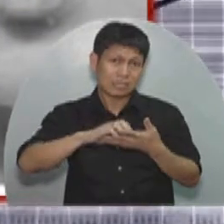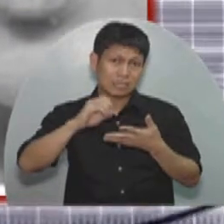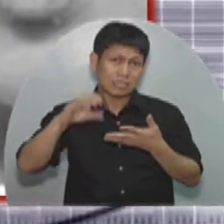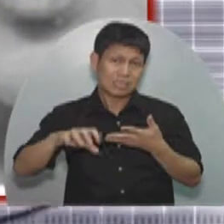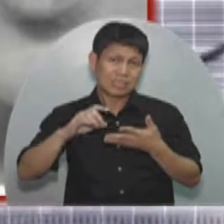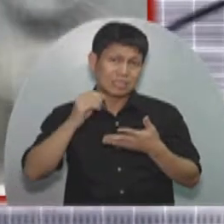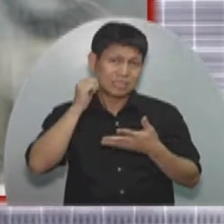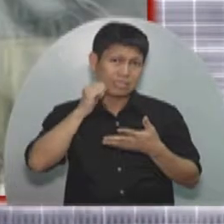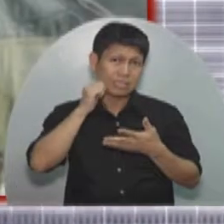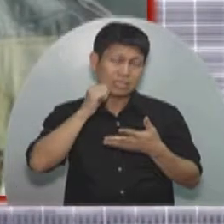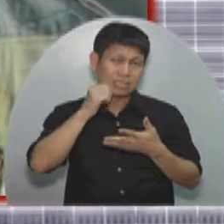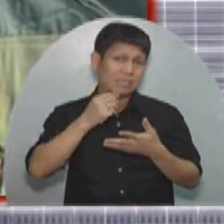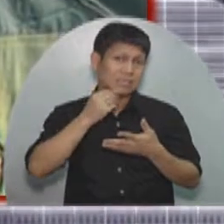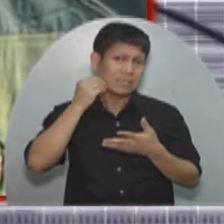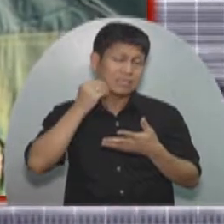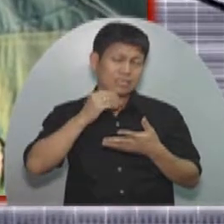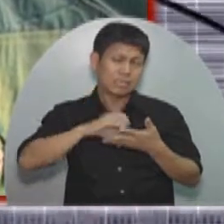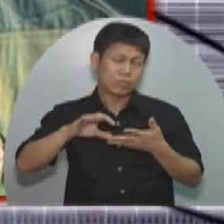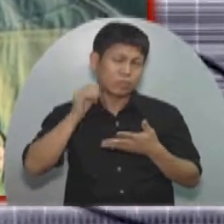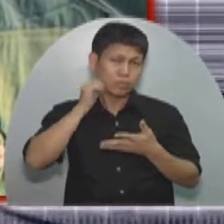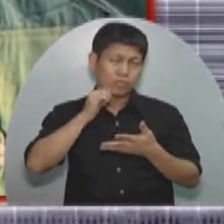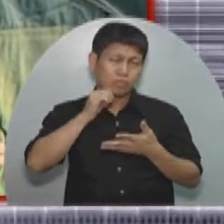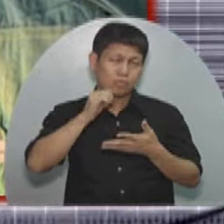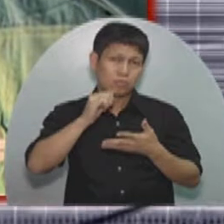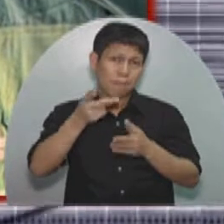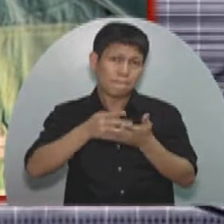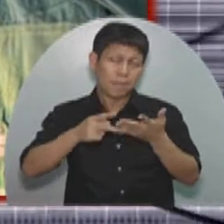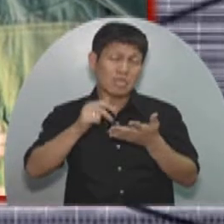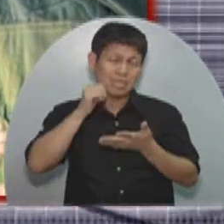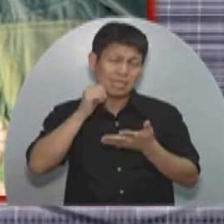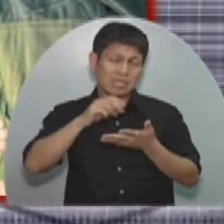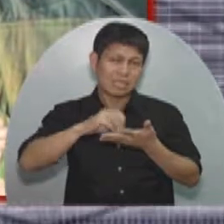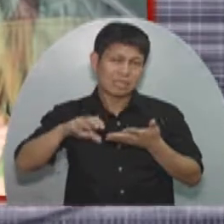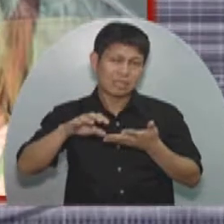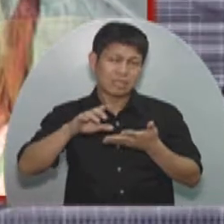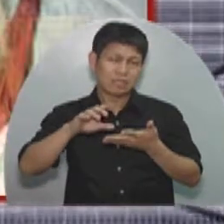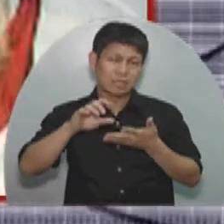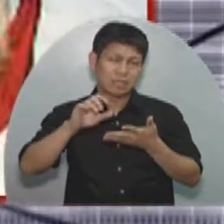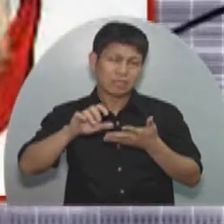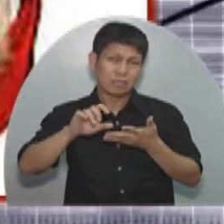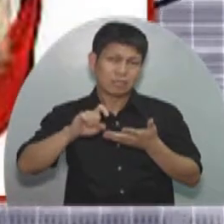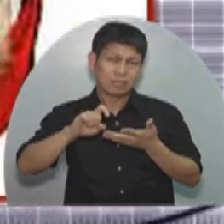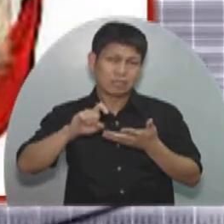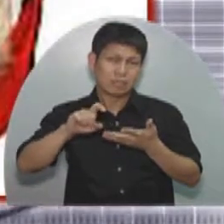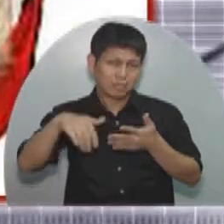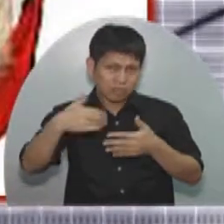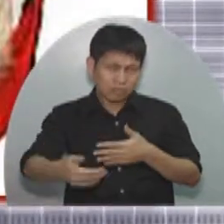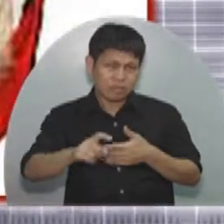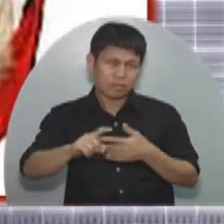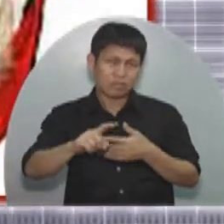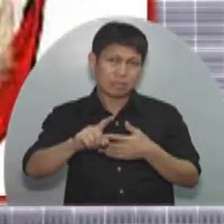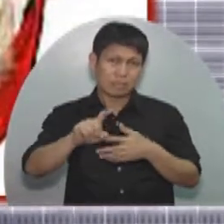tinatanggalin natin yung bahagi ng mandibulo, yung tinatawag naming segmental mandibulectomy. At dahil magkakaroon tayo